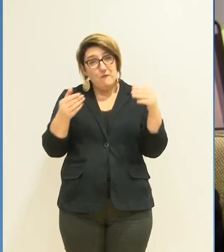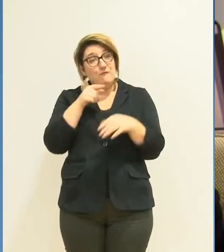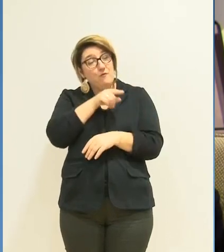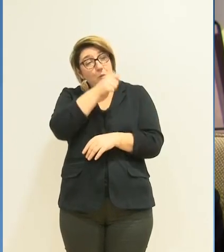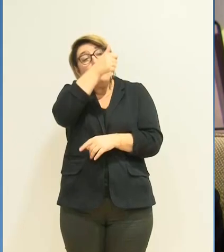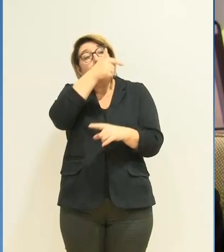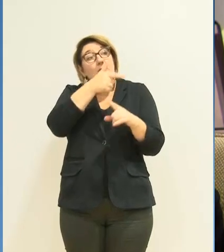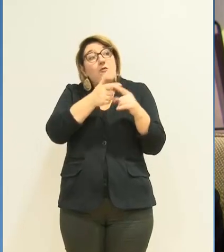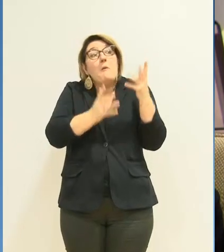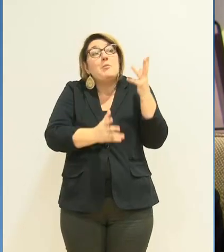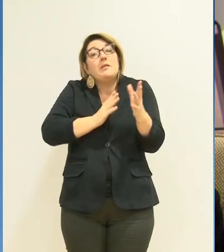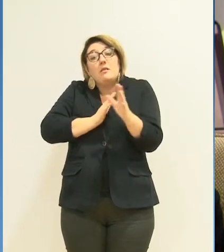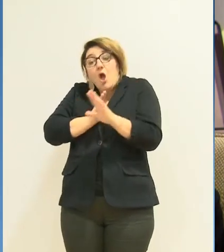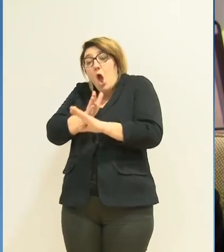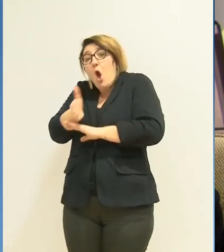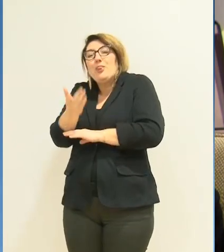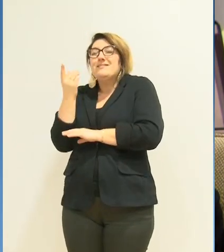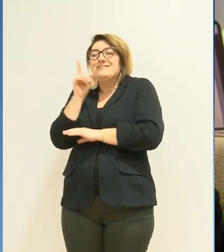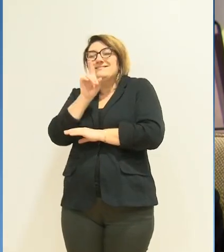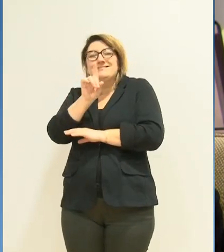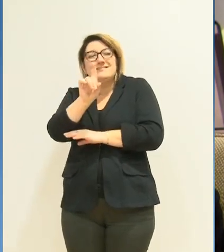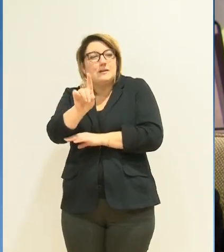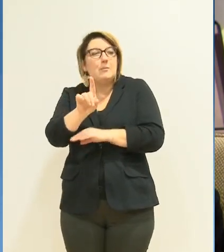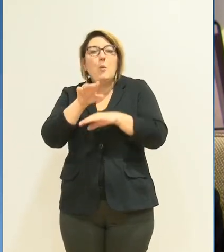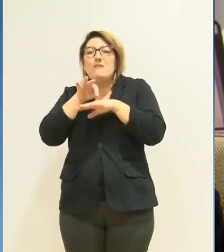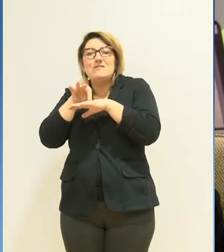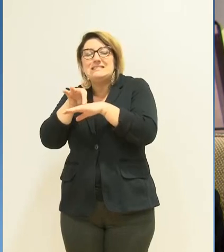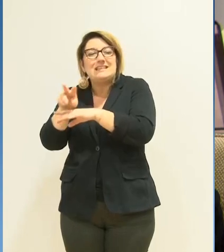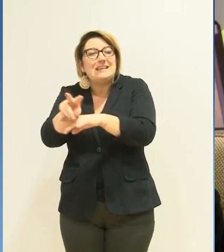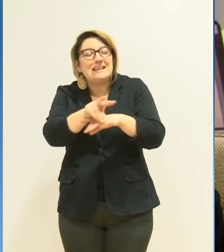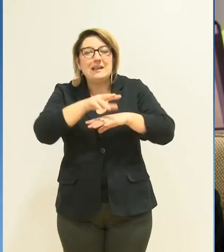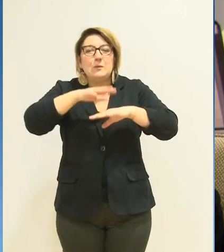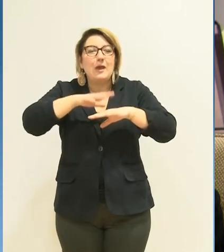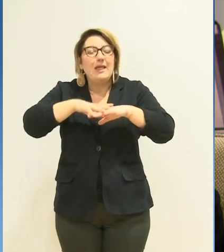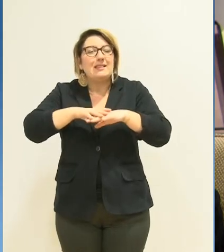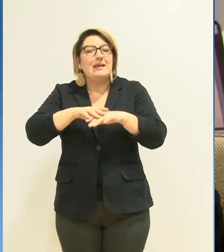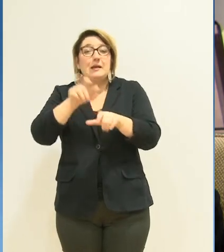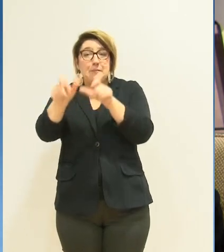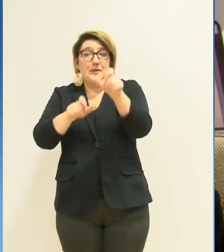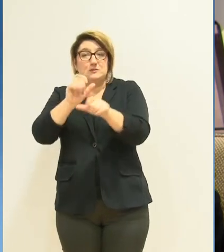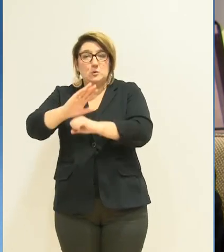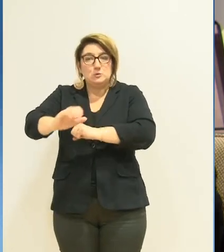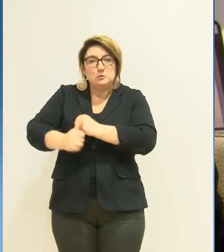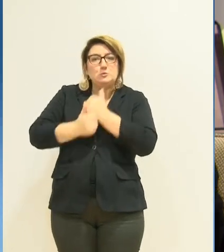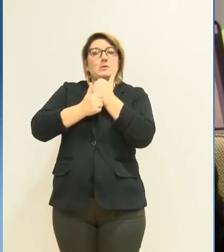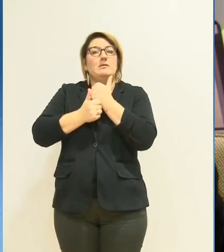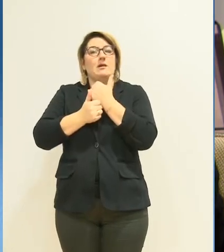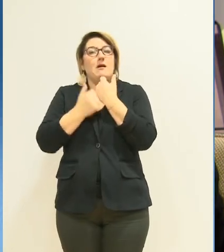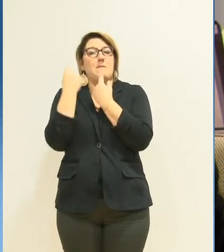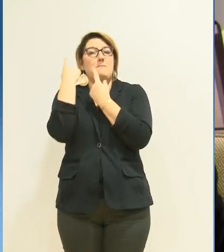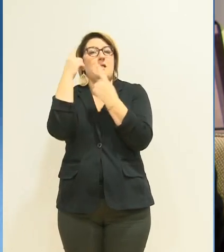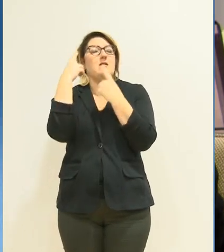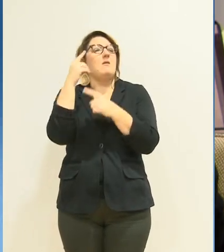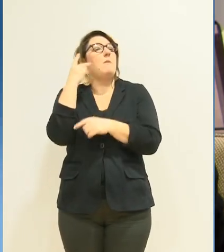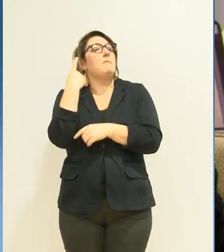première fois peut-être pour une vie guidée du quartier mené tambour battant par les soutiens et militants de la liste rc j'ai